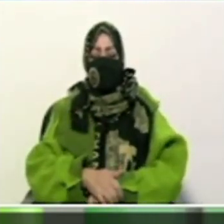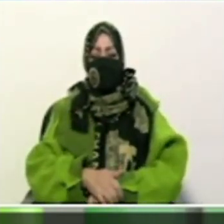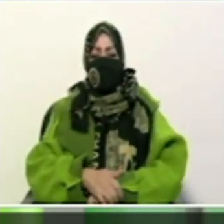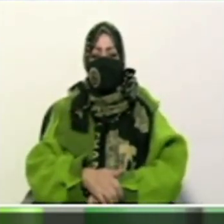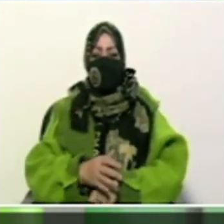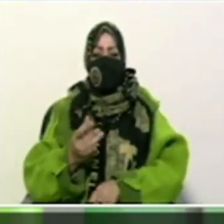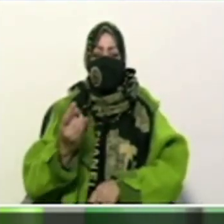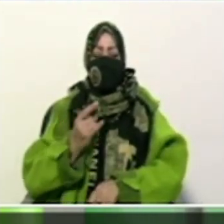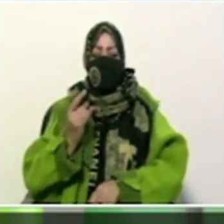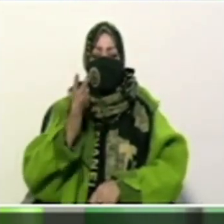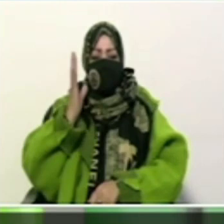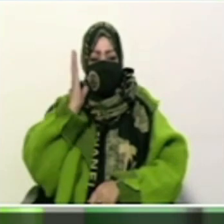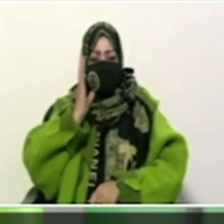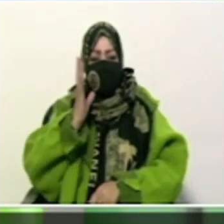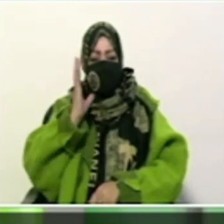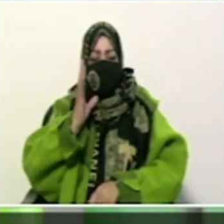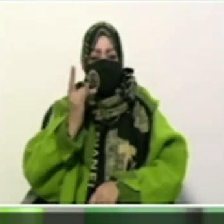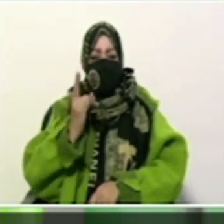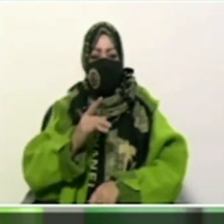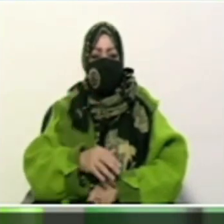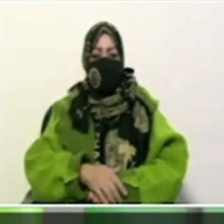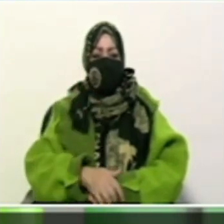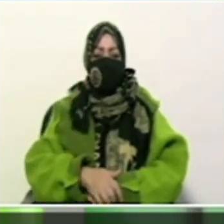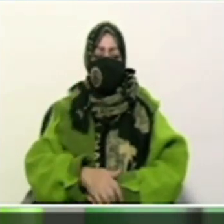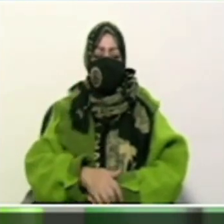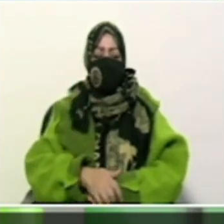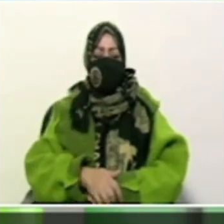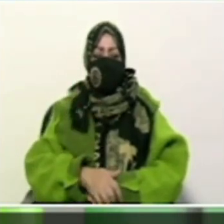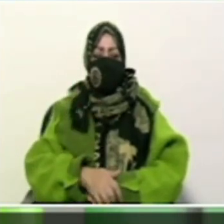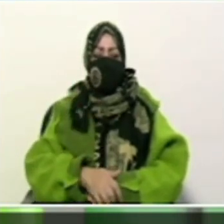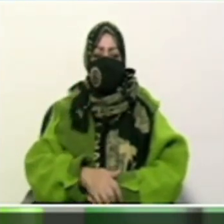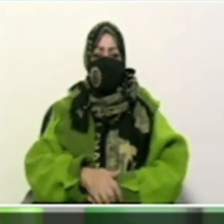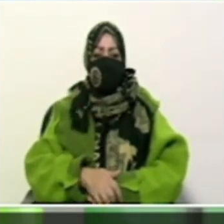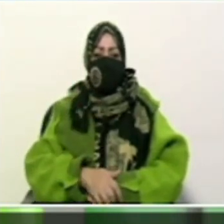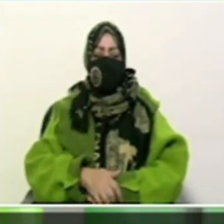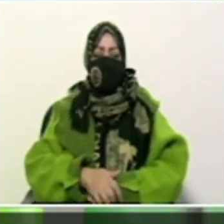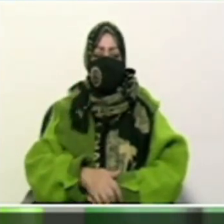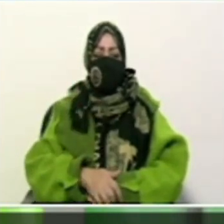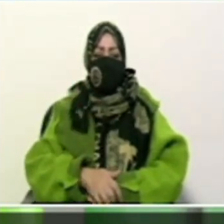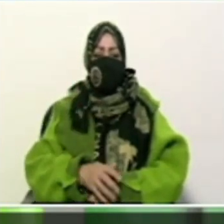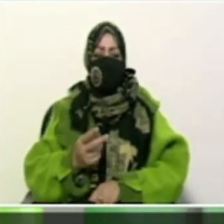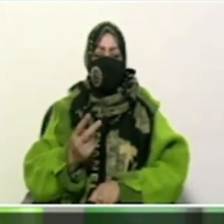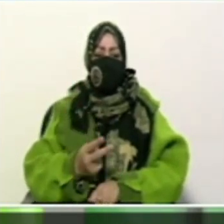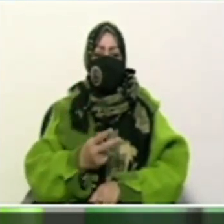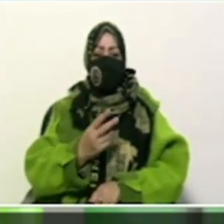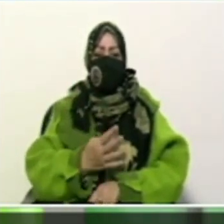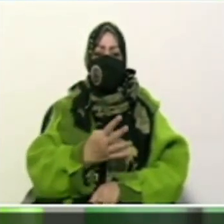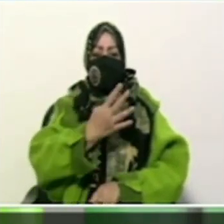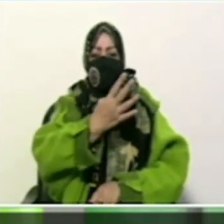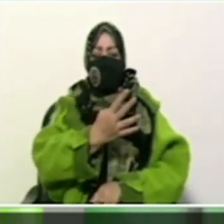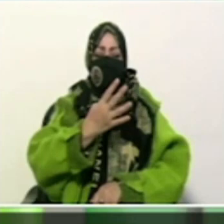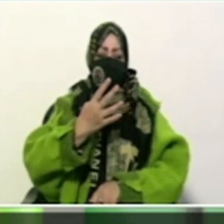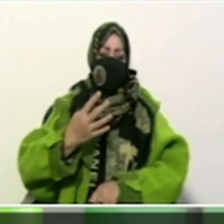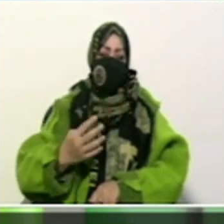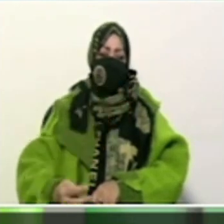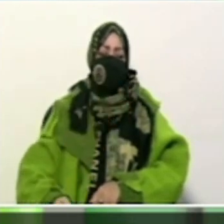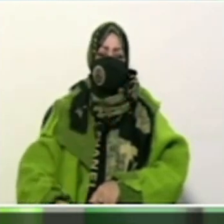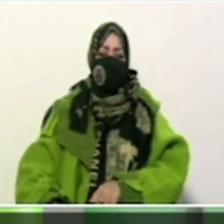أربعا، وأعلق إن شاء الله لو تابعتي معنا الحلقة إن شاء الله وأعلق على سؤالك بإذن الله.